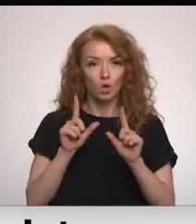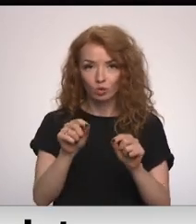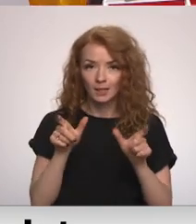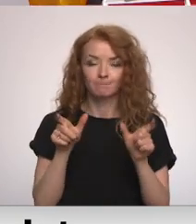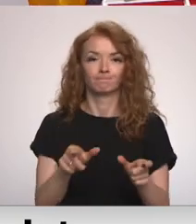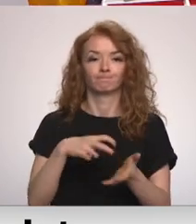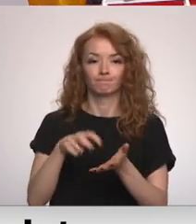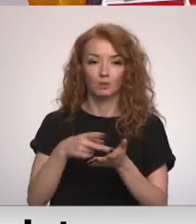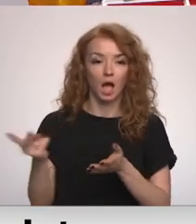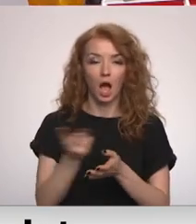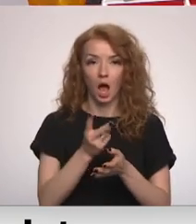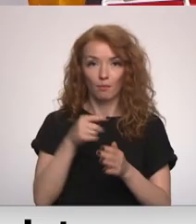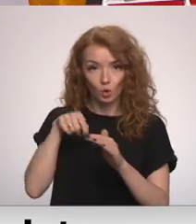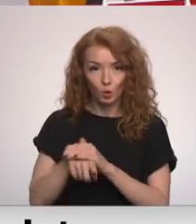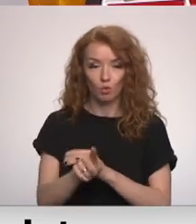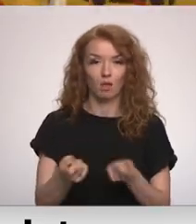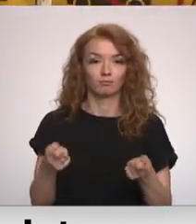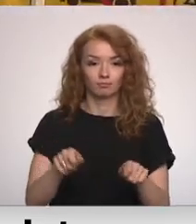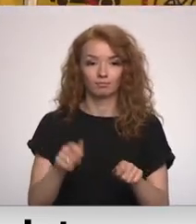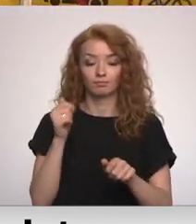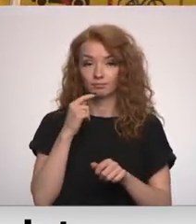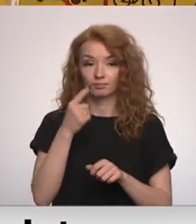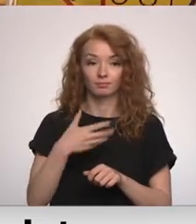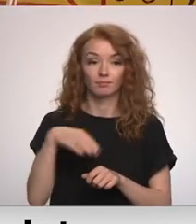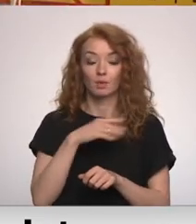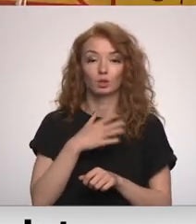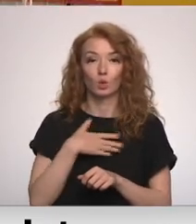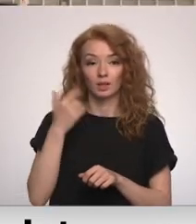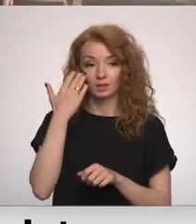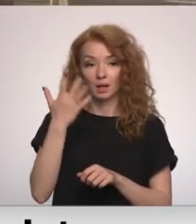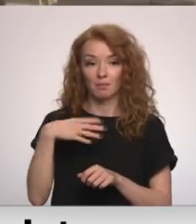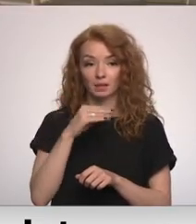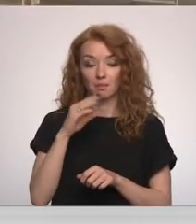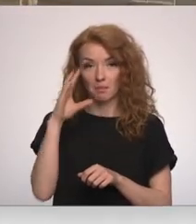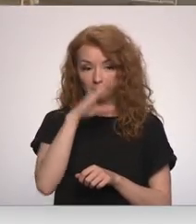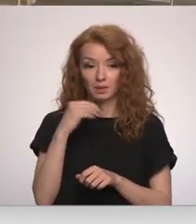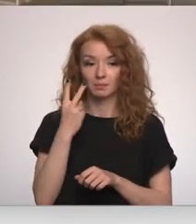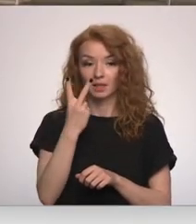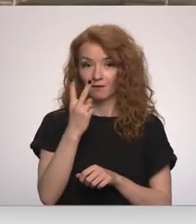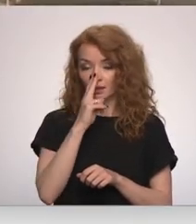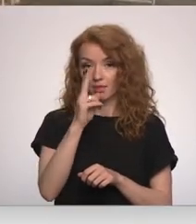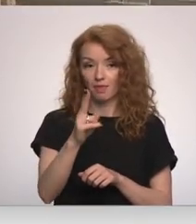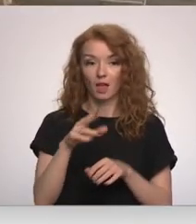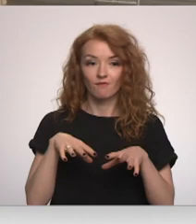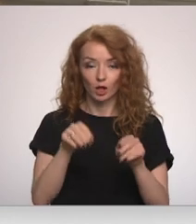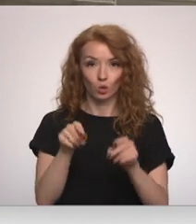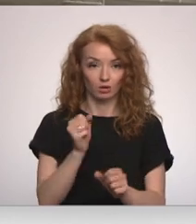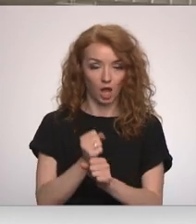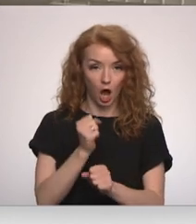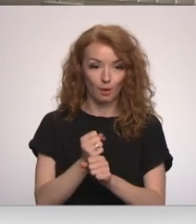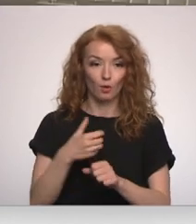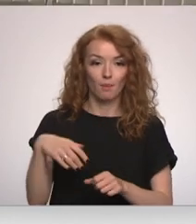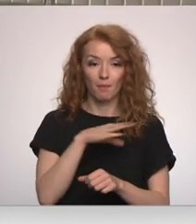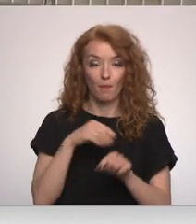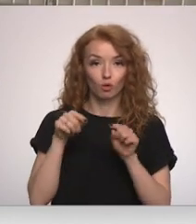ierobežojumi abos slēgtojos tuneļos zem pārvadiem. Mēs ļoti ceram, ka mēs paspēsim divas nedēļas. Šos darbus veikt, mēs tad šo